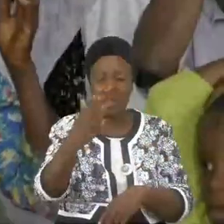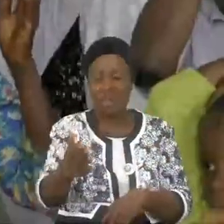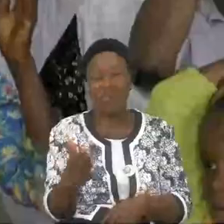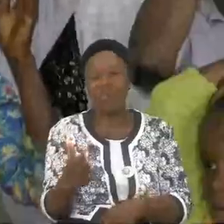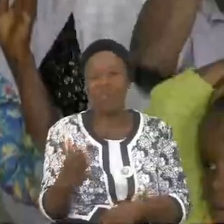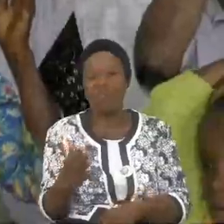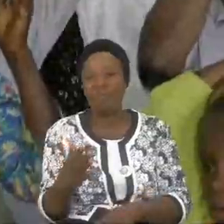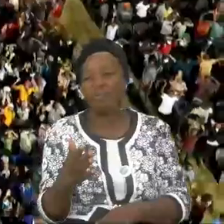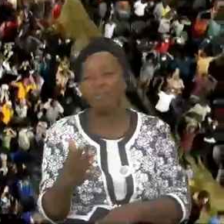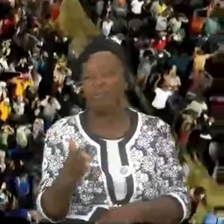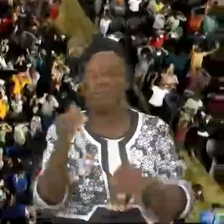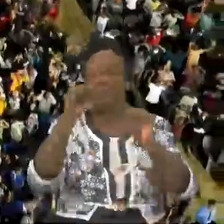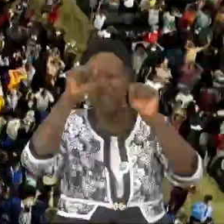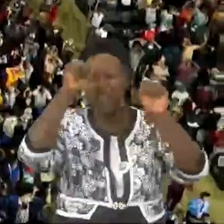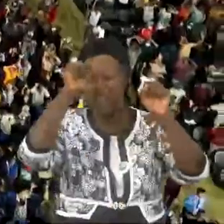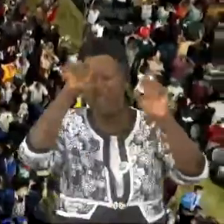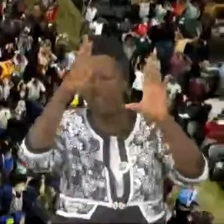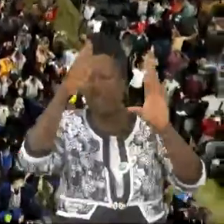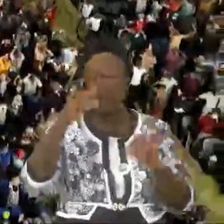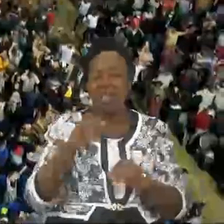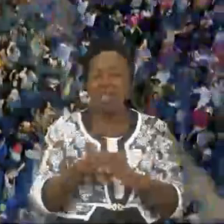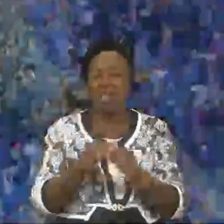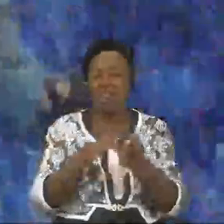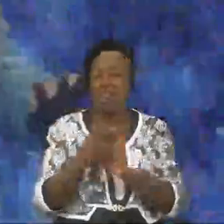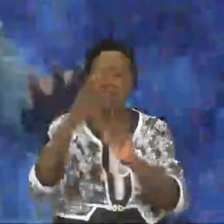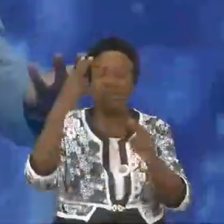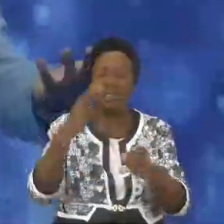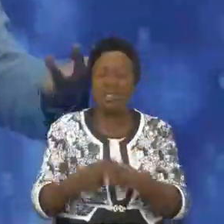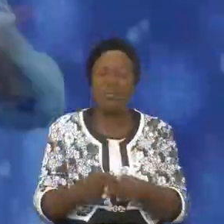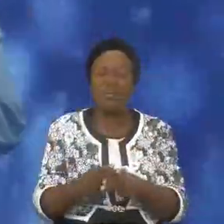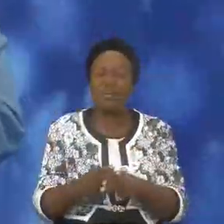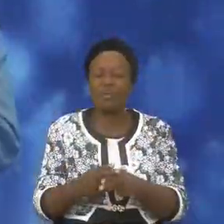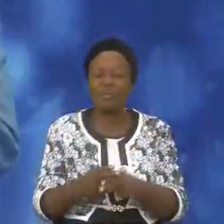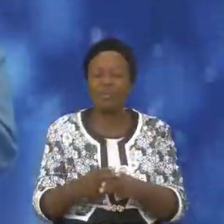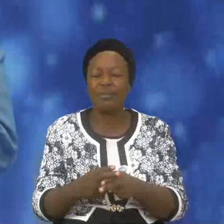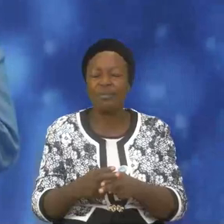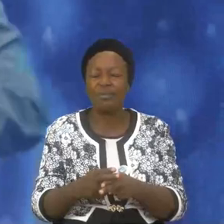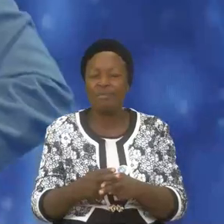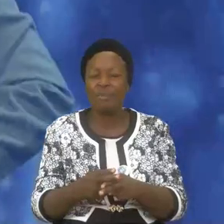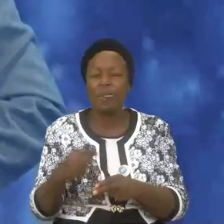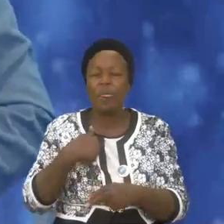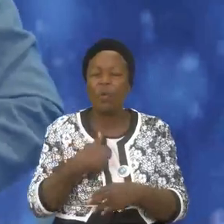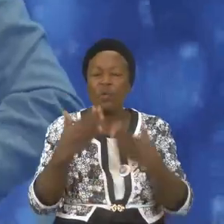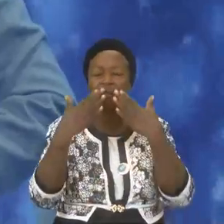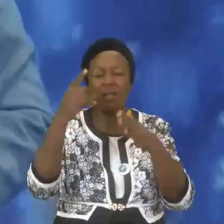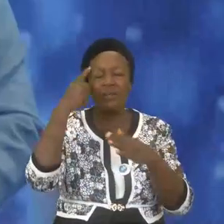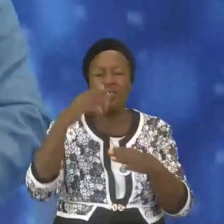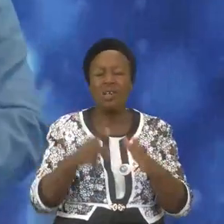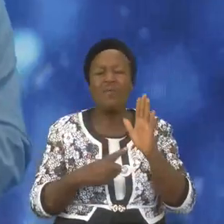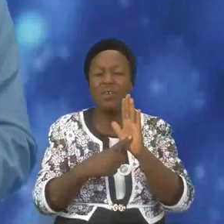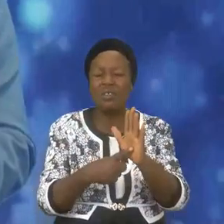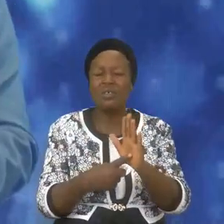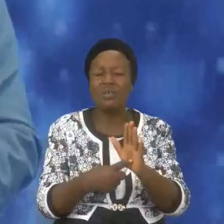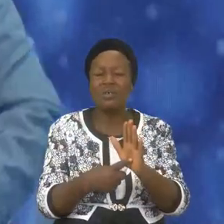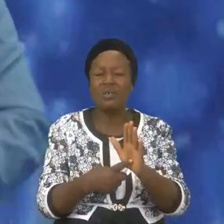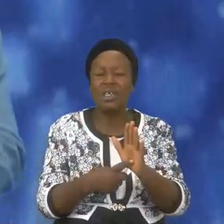là. Père, au nom de Jésus, nous te remercions pour la